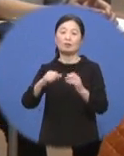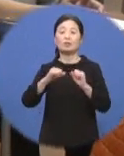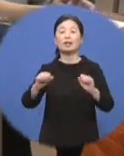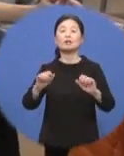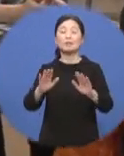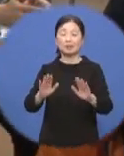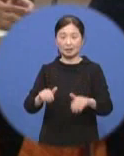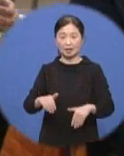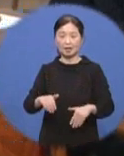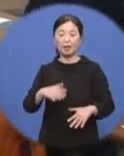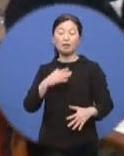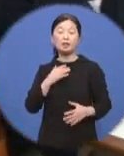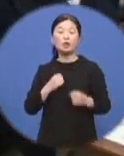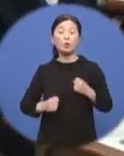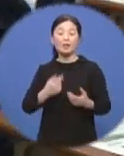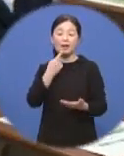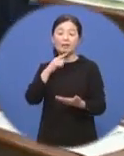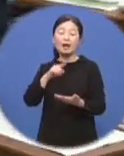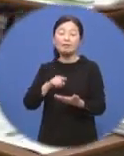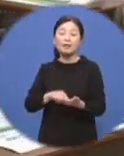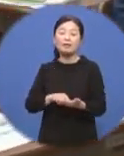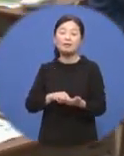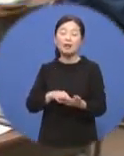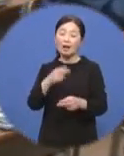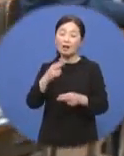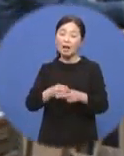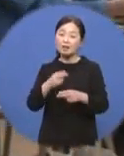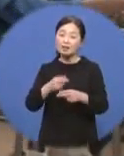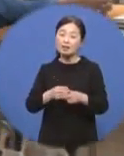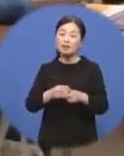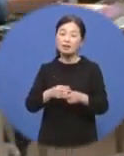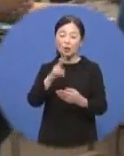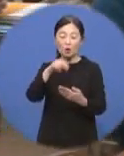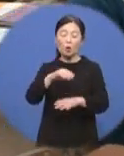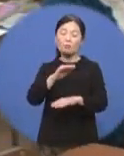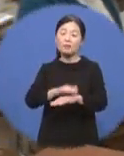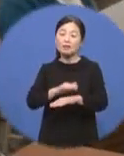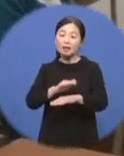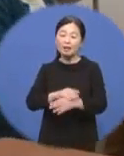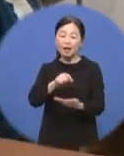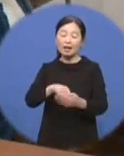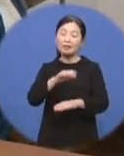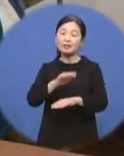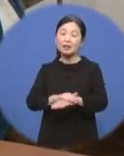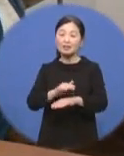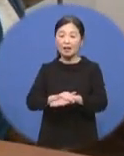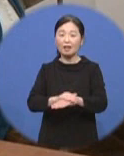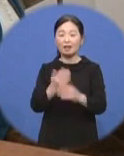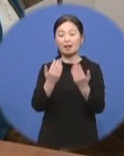単な漢字の書き取りや読み方、使い方などを学習していました。